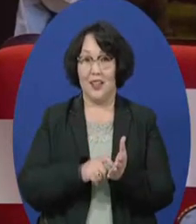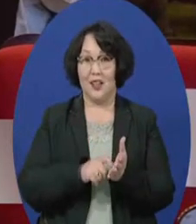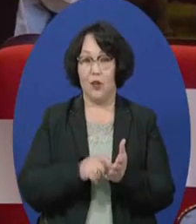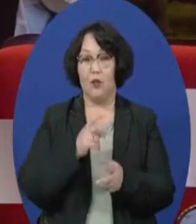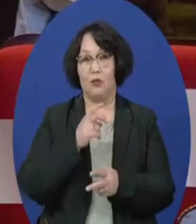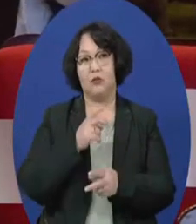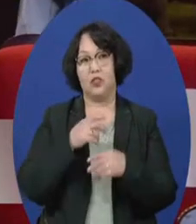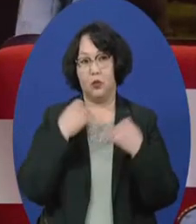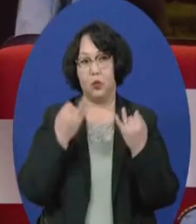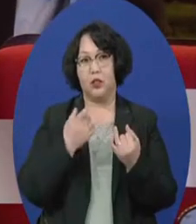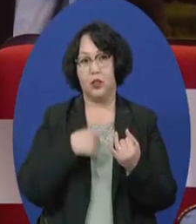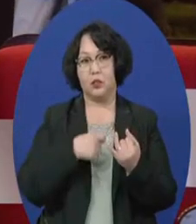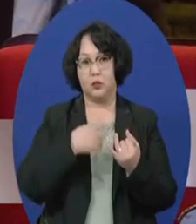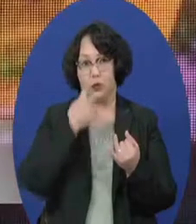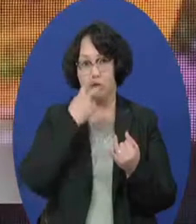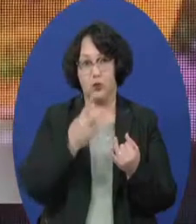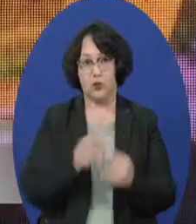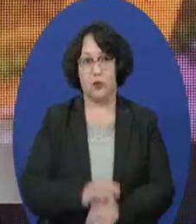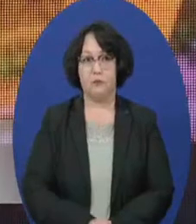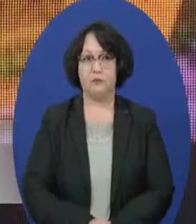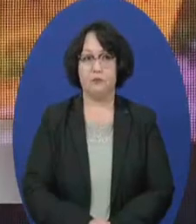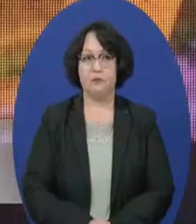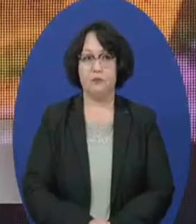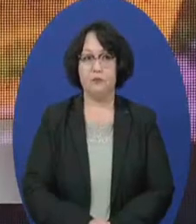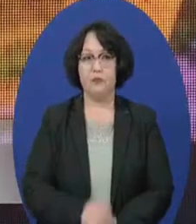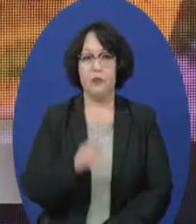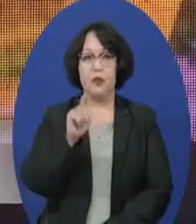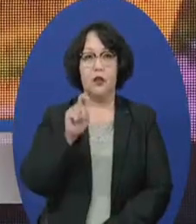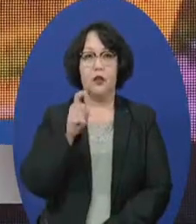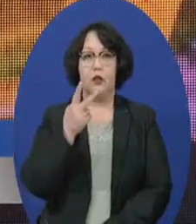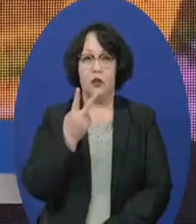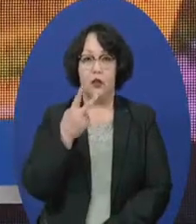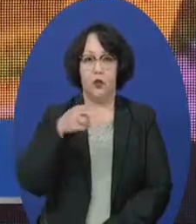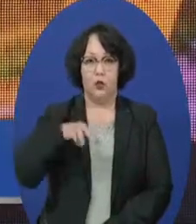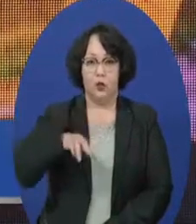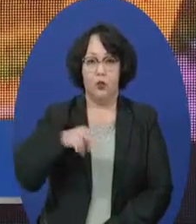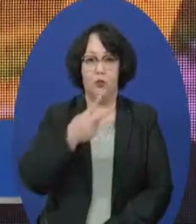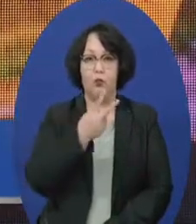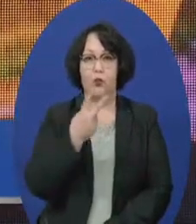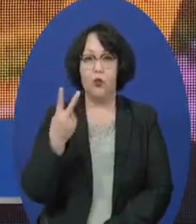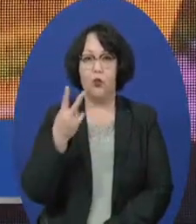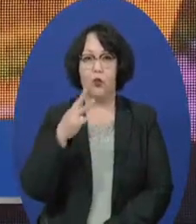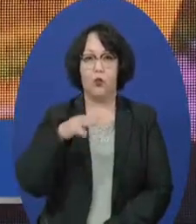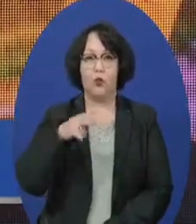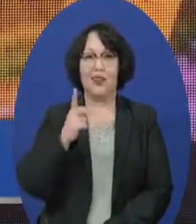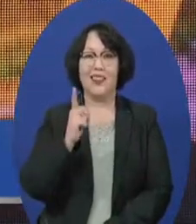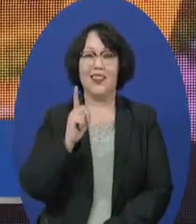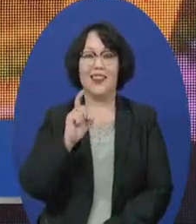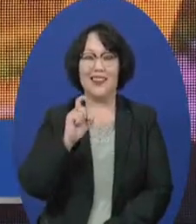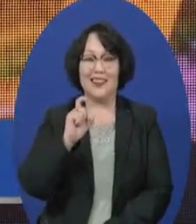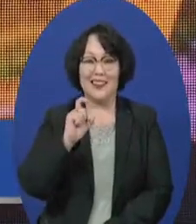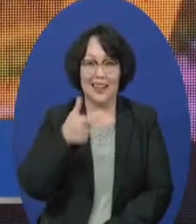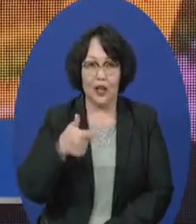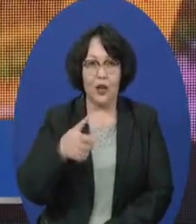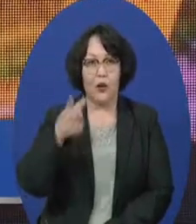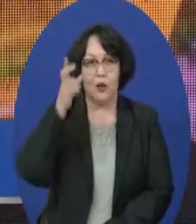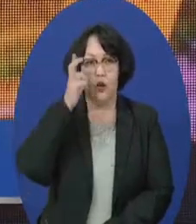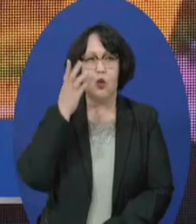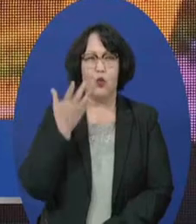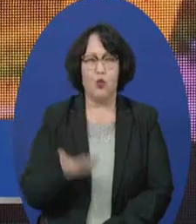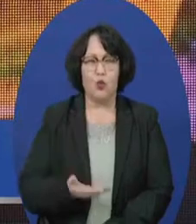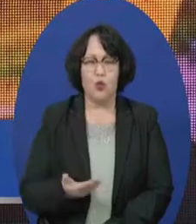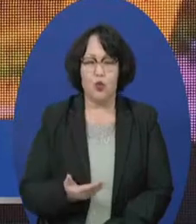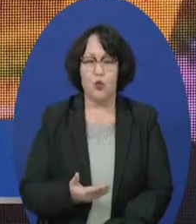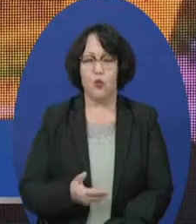сууриас хууль тогтоогчид хандаж байна. Хүмүүнлэгийн боловсрол гэдэг нь хүнийг хүмүүжүүлэн төлөвшүүлэх,